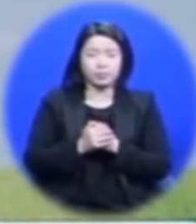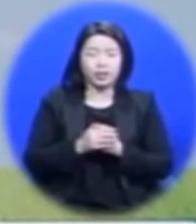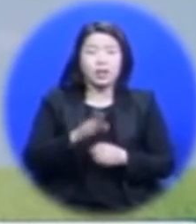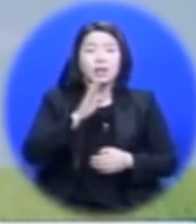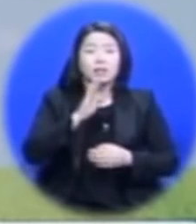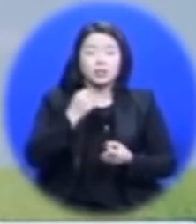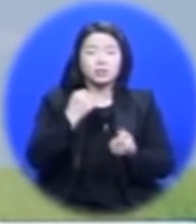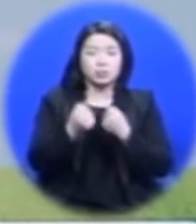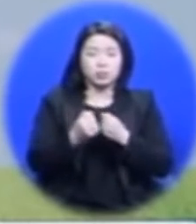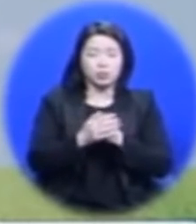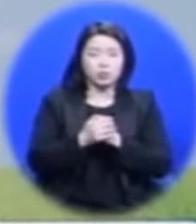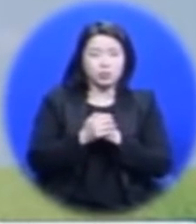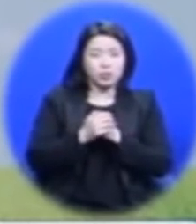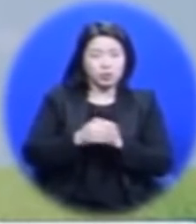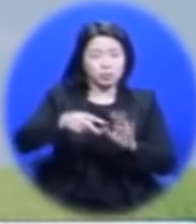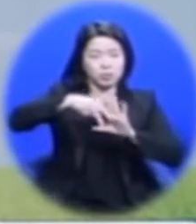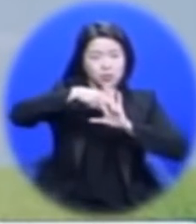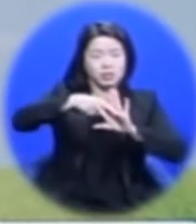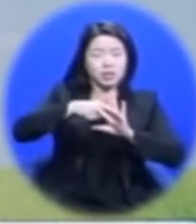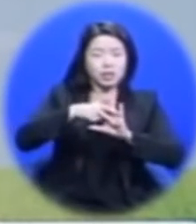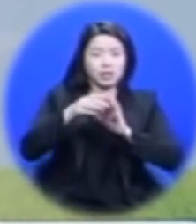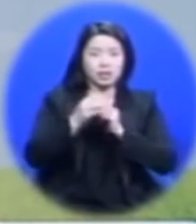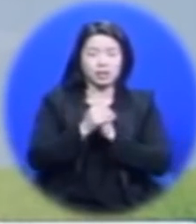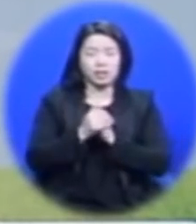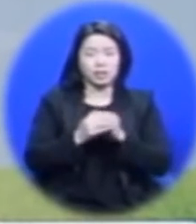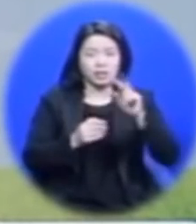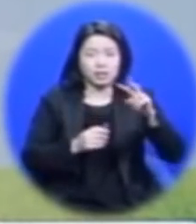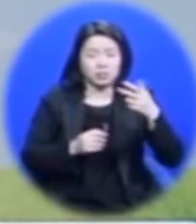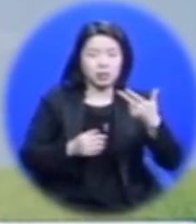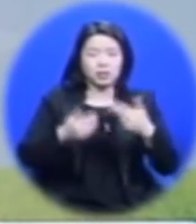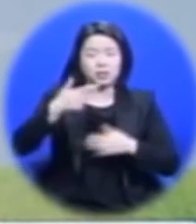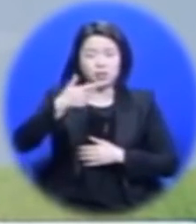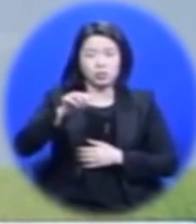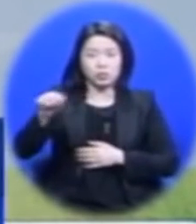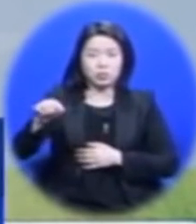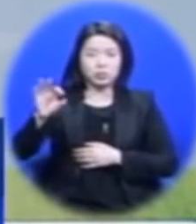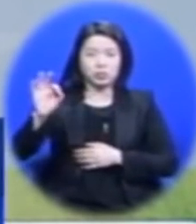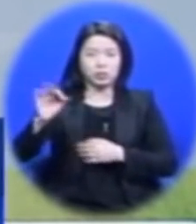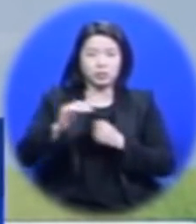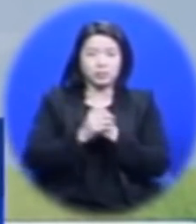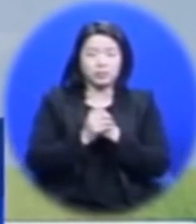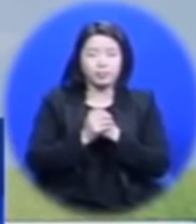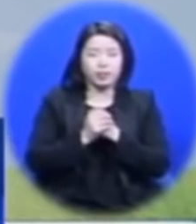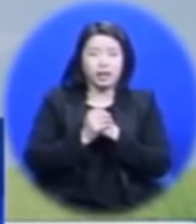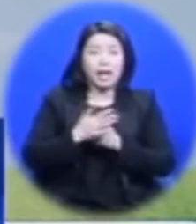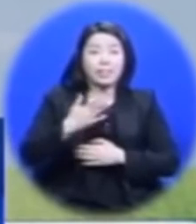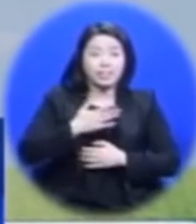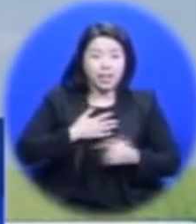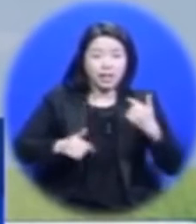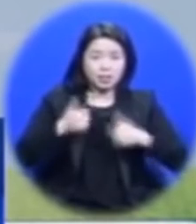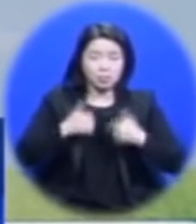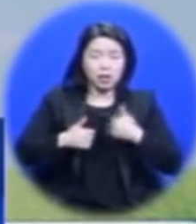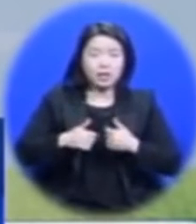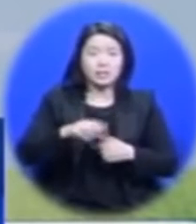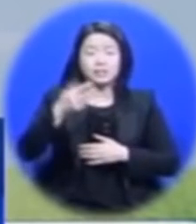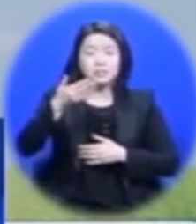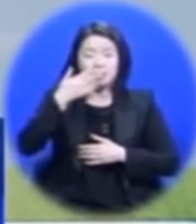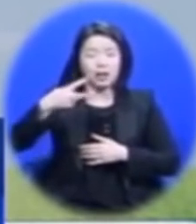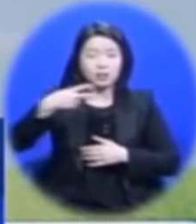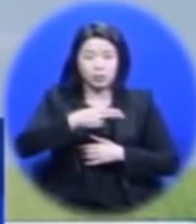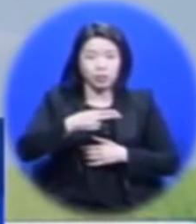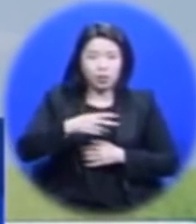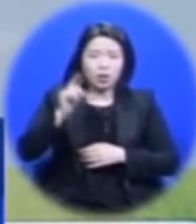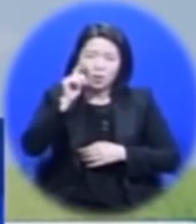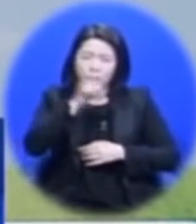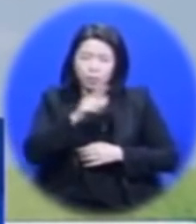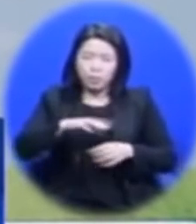그러면서 이사야 58장 6절부터 말씀을 인용을 했습니다. 내가 기뻐하는 금식은 흉악의 결박을